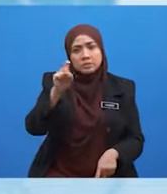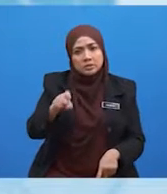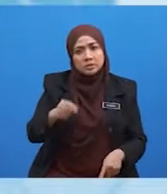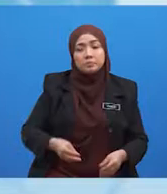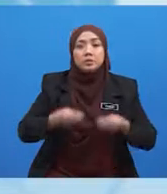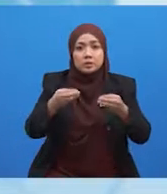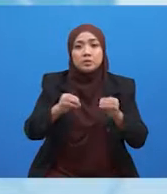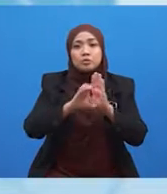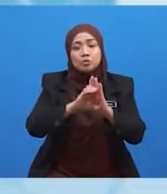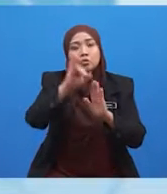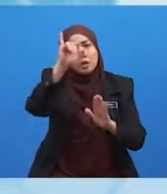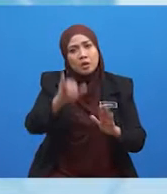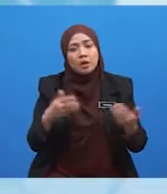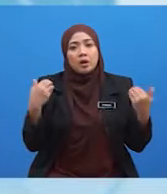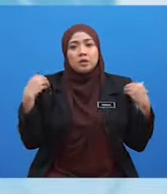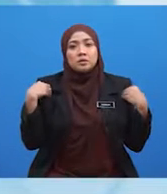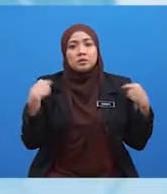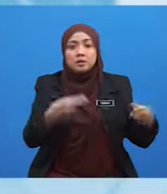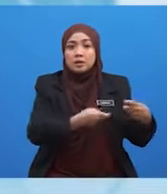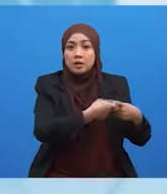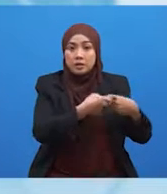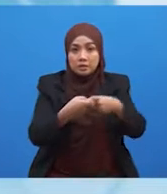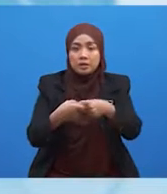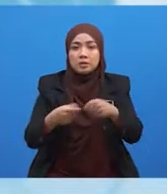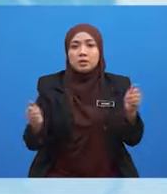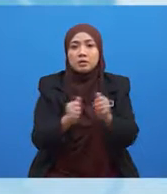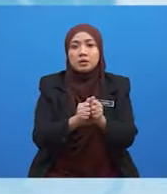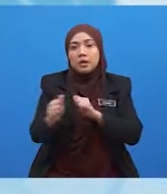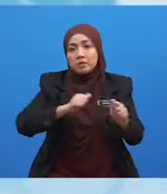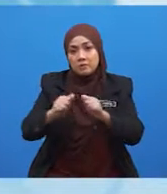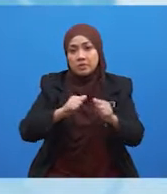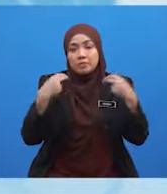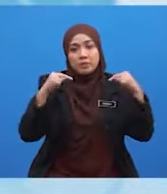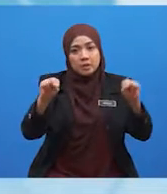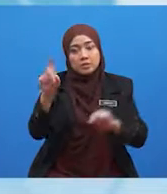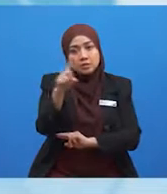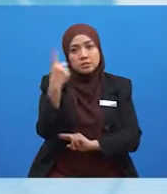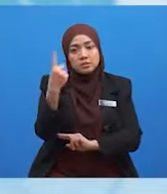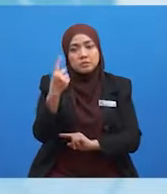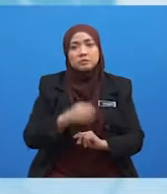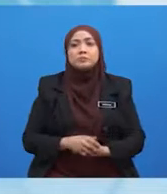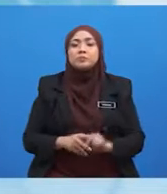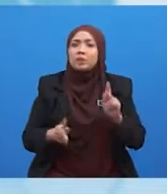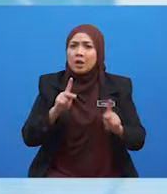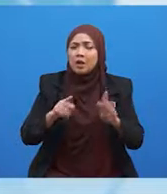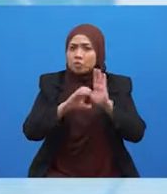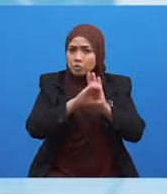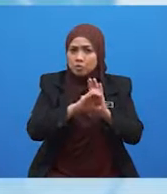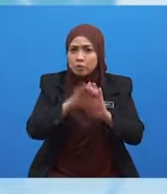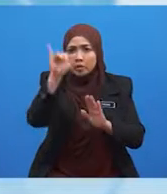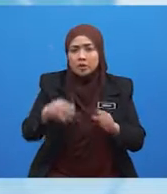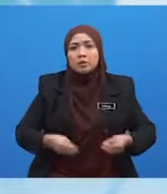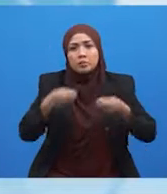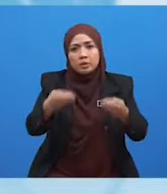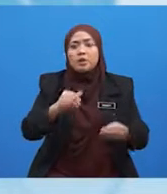mestilah memberikan contoh yang berkaitan dengan aktiviti perniagaan saja sekiranya contoh